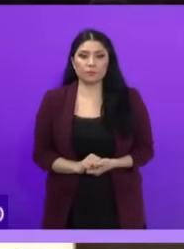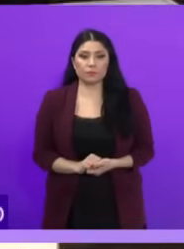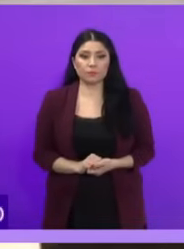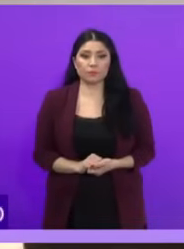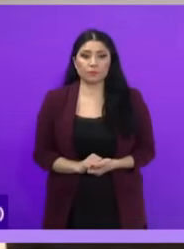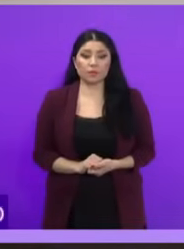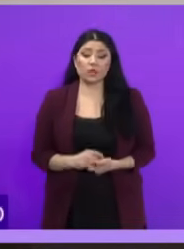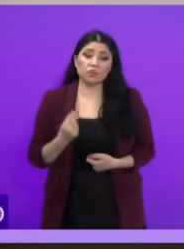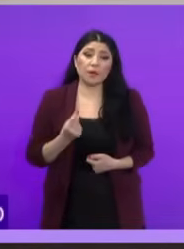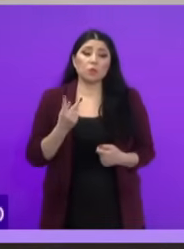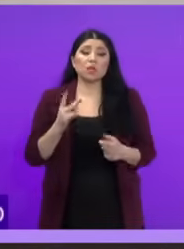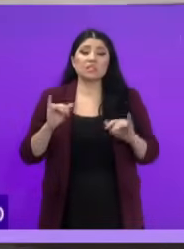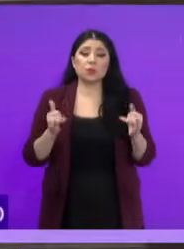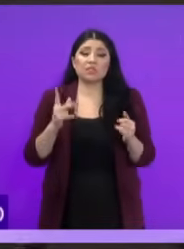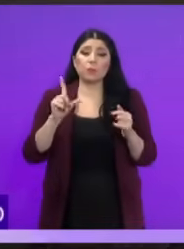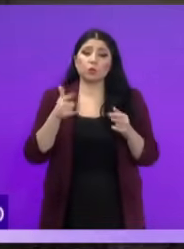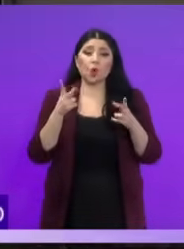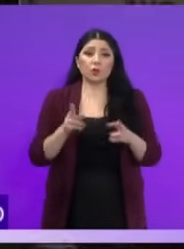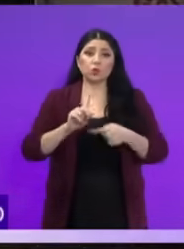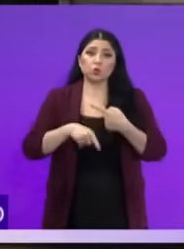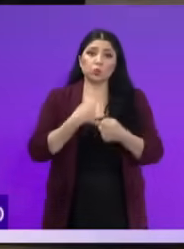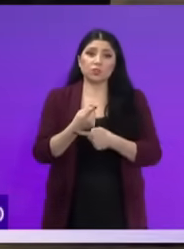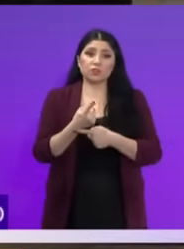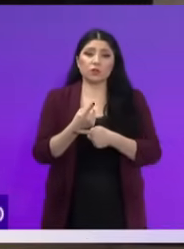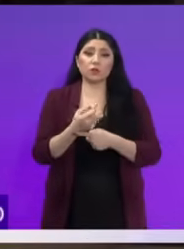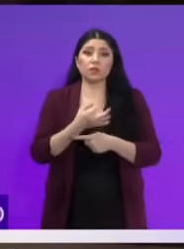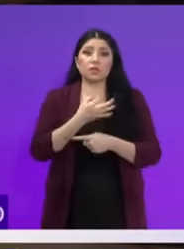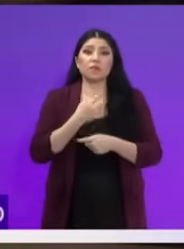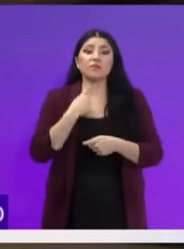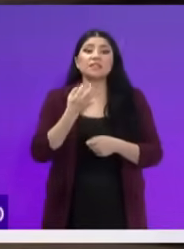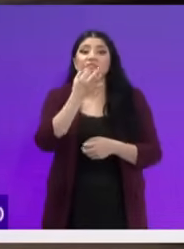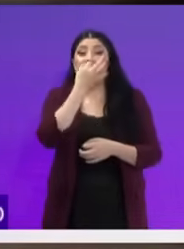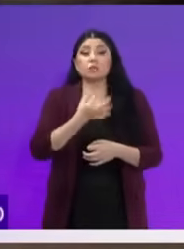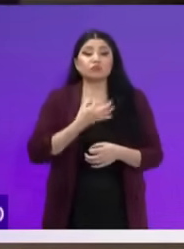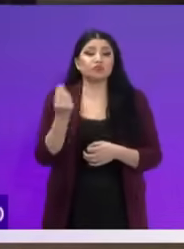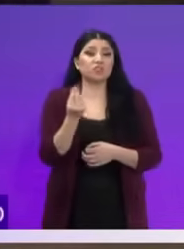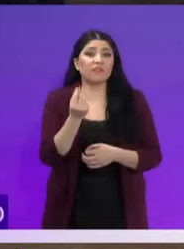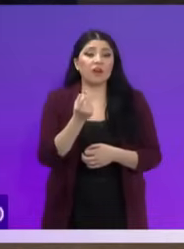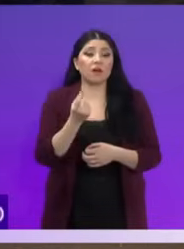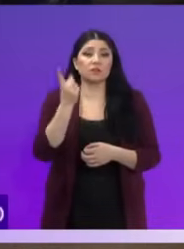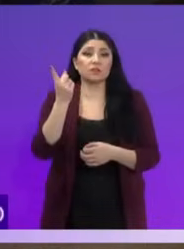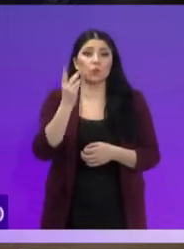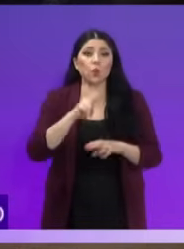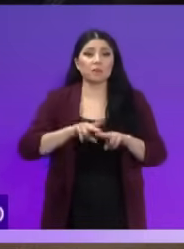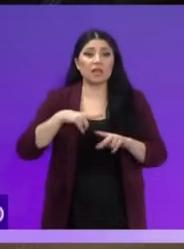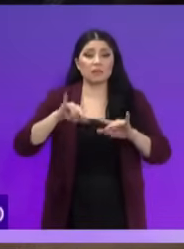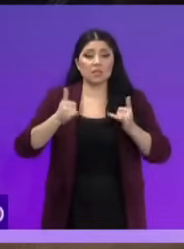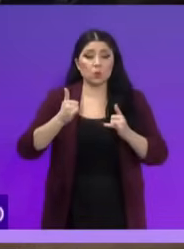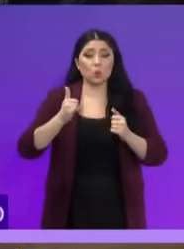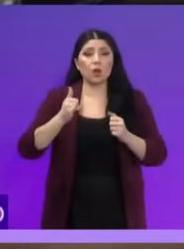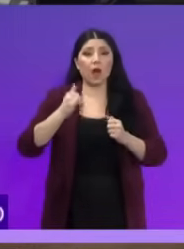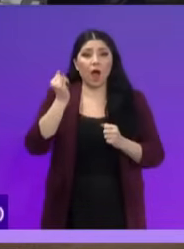în cel mai bun caz se vor opri după ce se vor transmite niște semnale, așa cum este ziua de azi sau ziua de